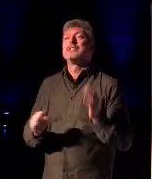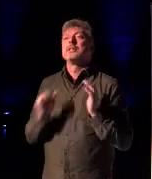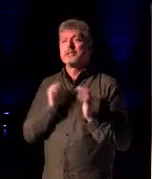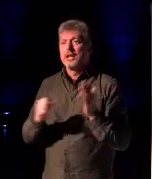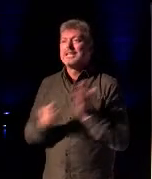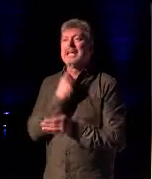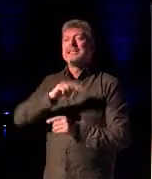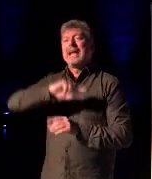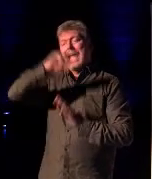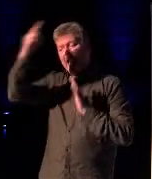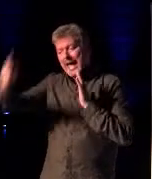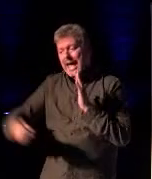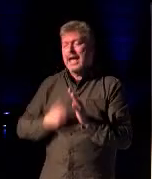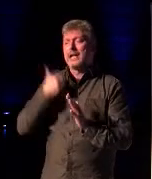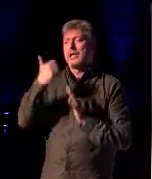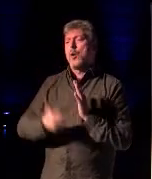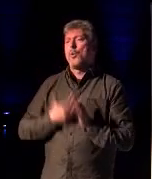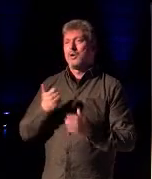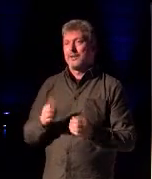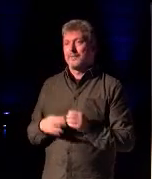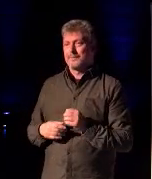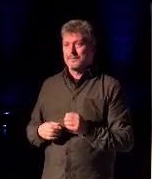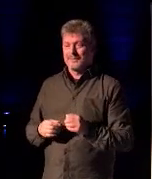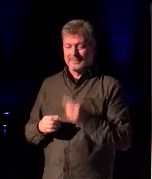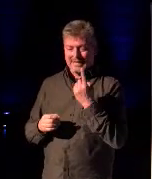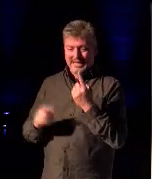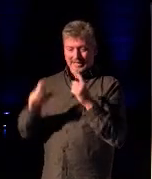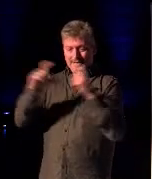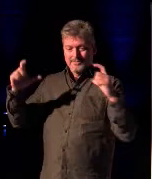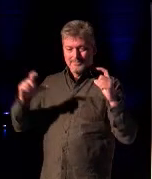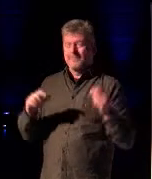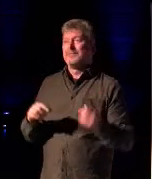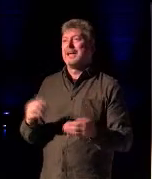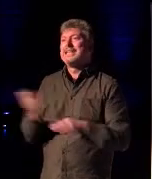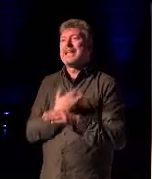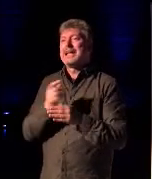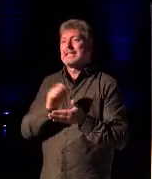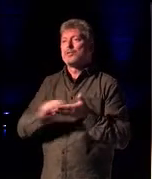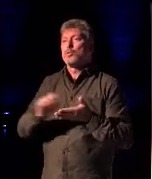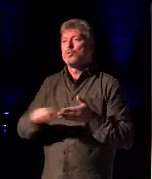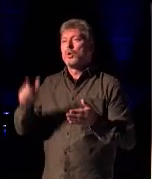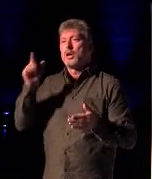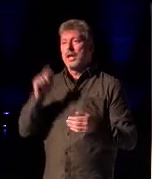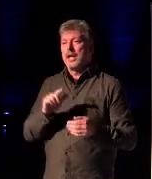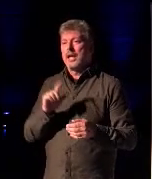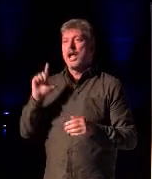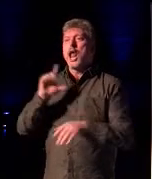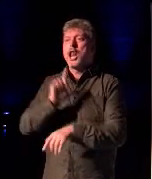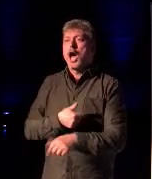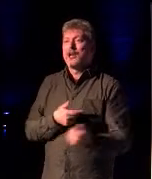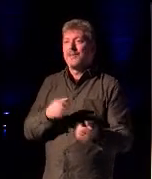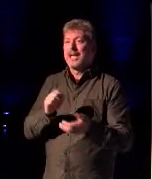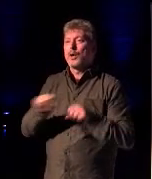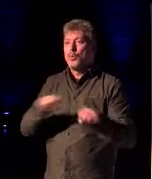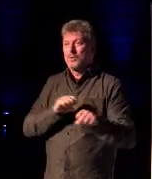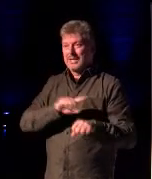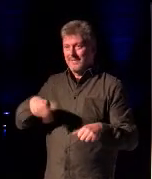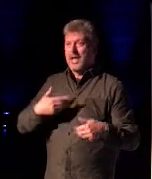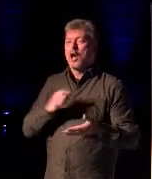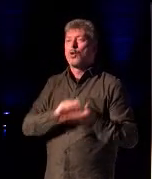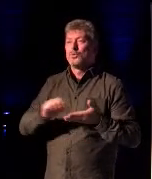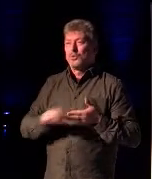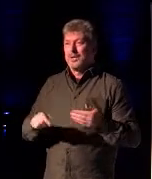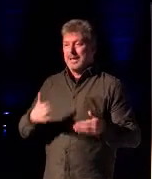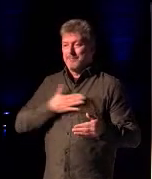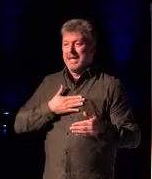hele året. Til venstre så ser dere tjenestekontoret i Larvik kommune, hvor vi har kontorene våre i seksjonen min, og hvor